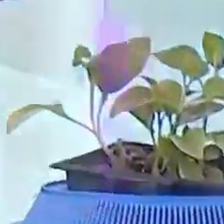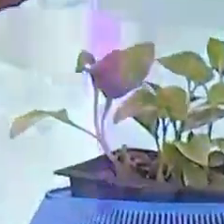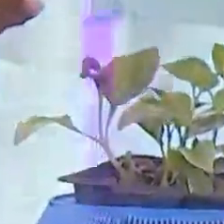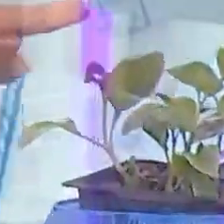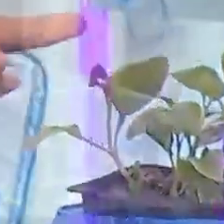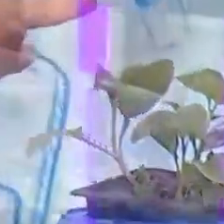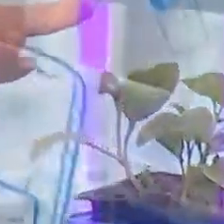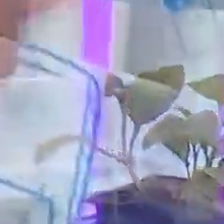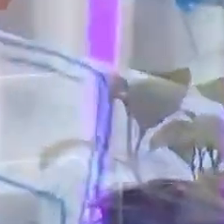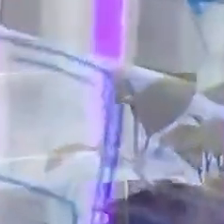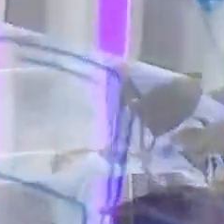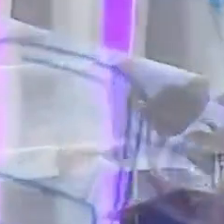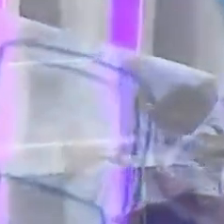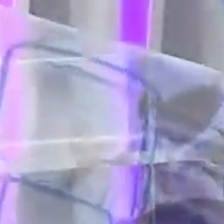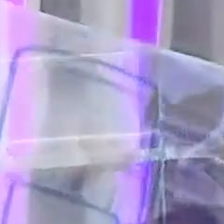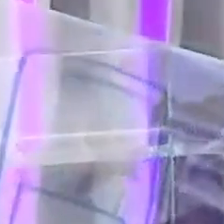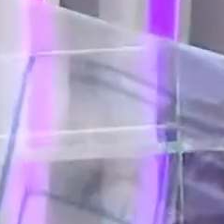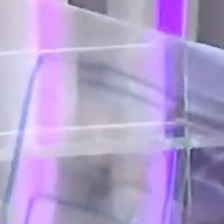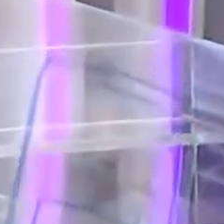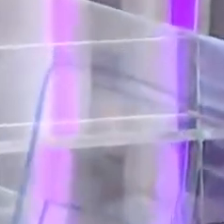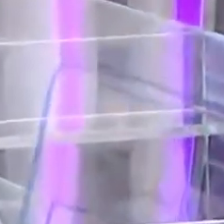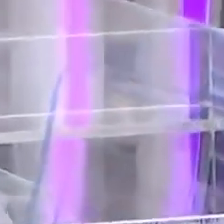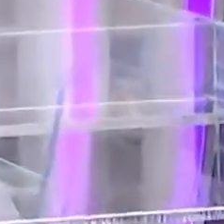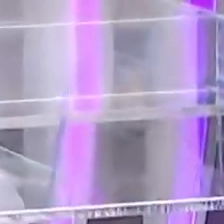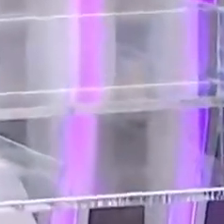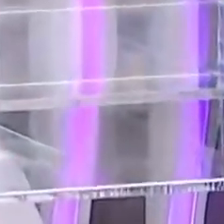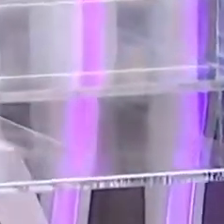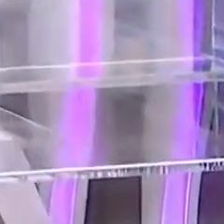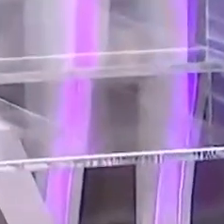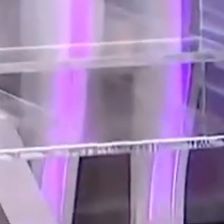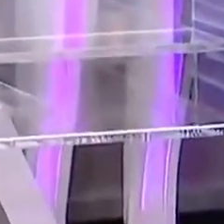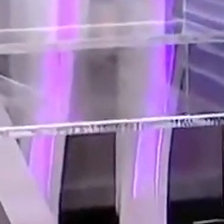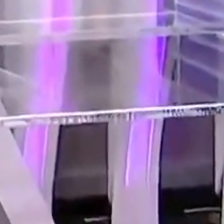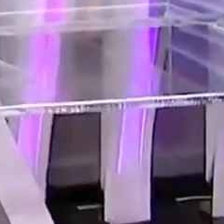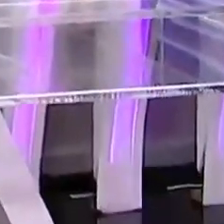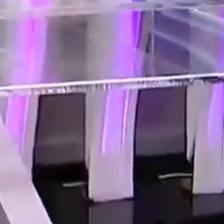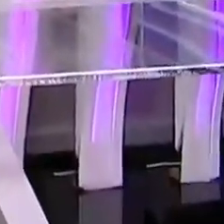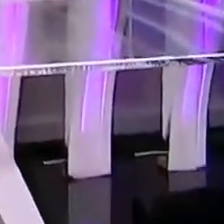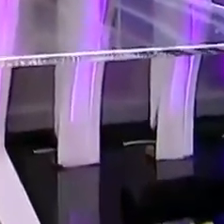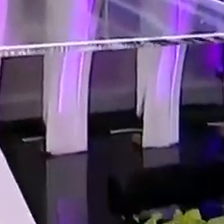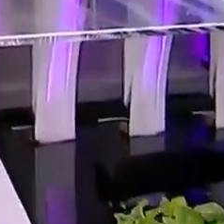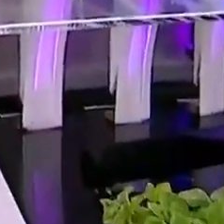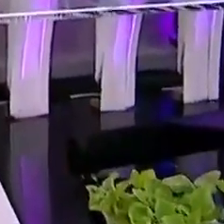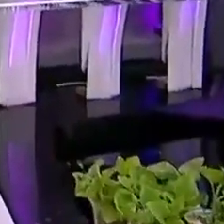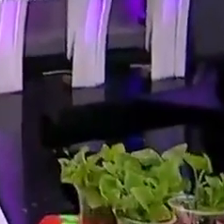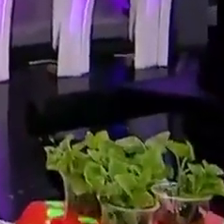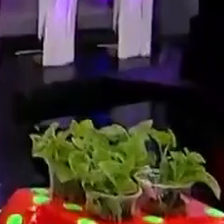Sistem takungan aquaponik itulah namanya.